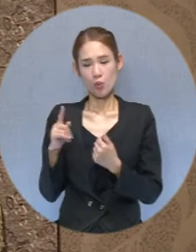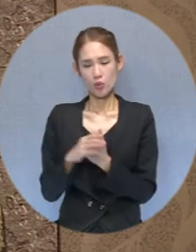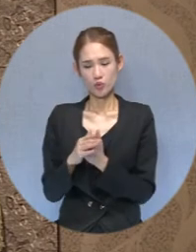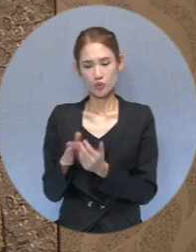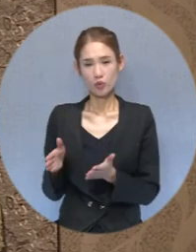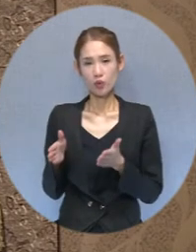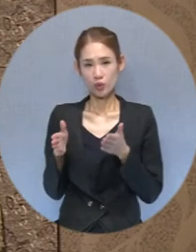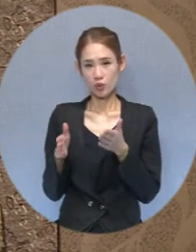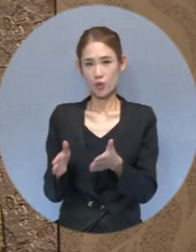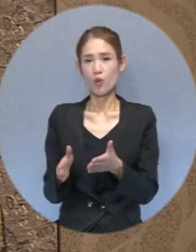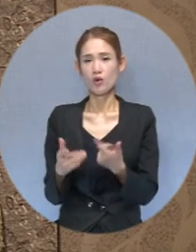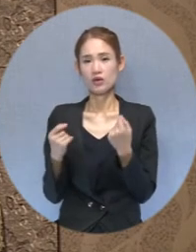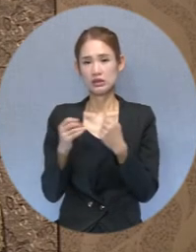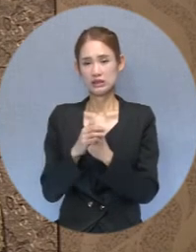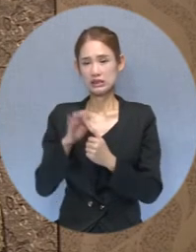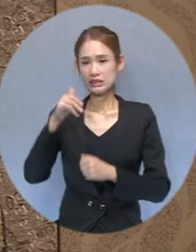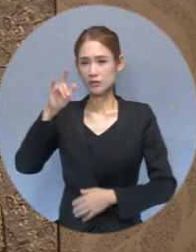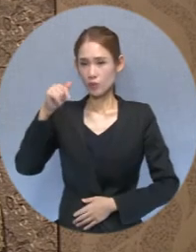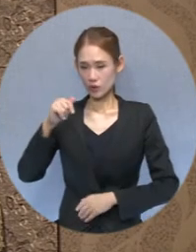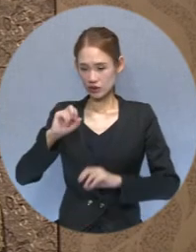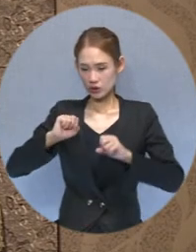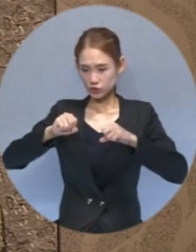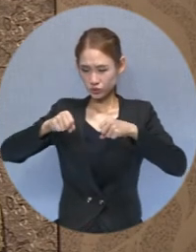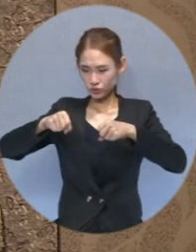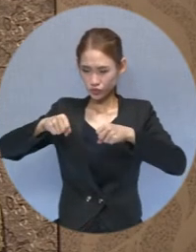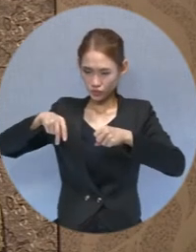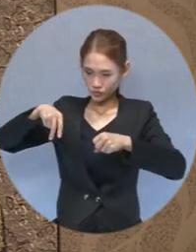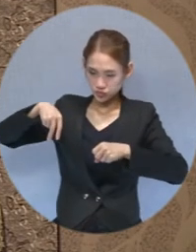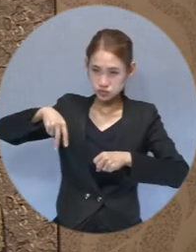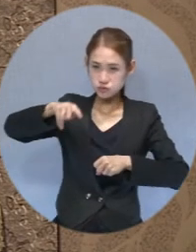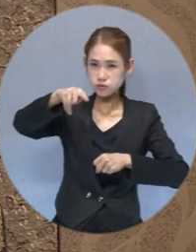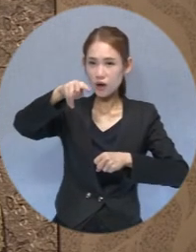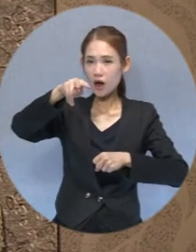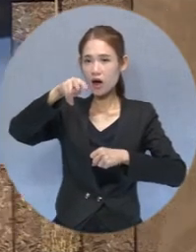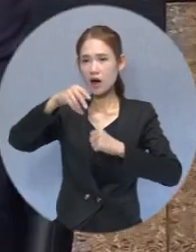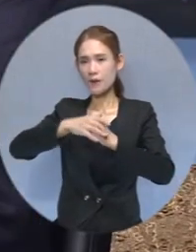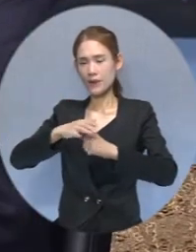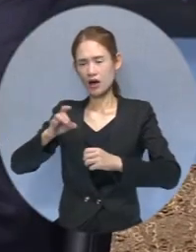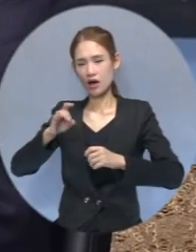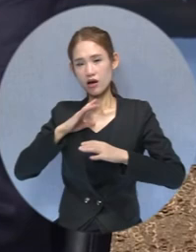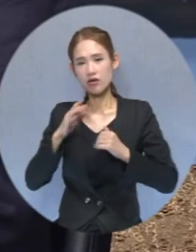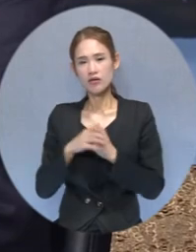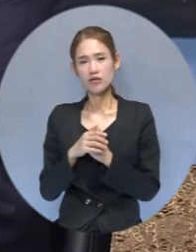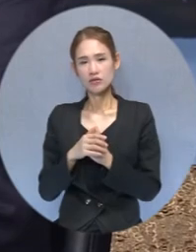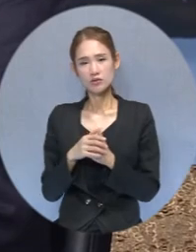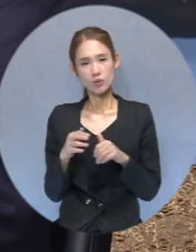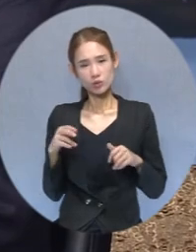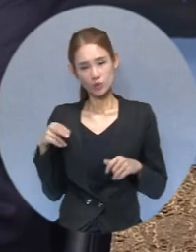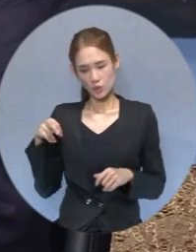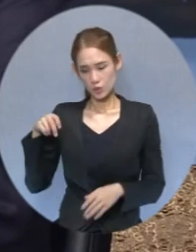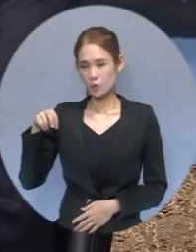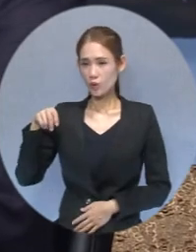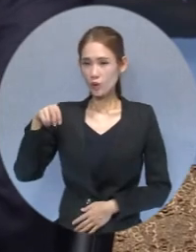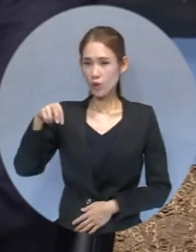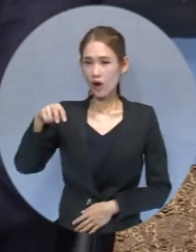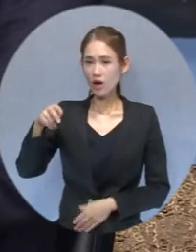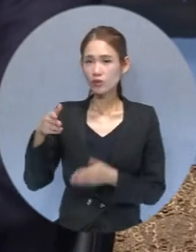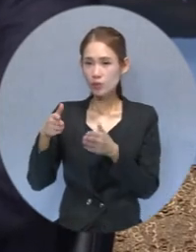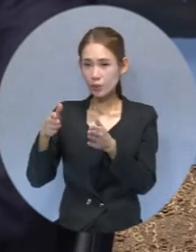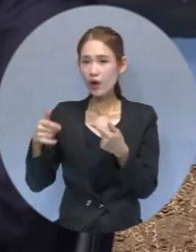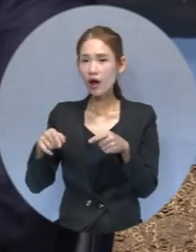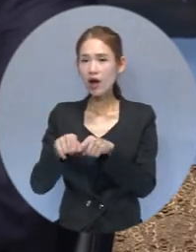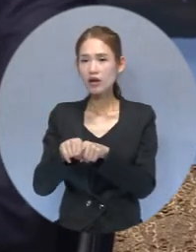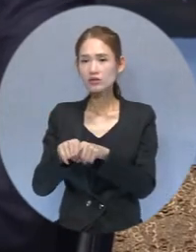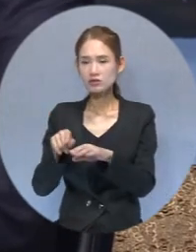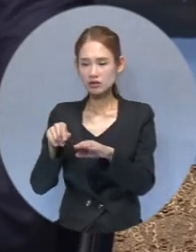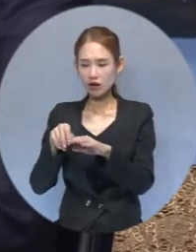경우에서 싱싱이가 킥보드가 휙휙 지나가면 깜짝깜짝 놀라잖아요. 예, 정말 그리고 도보에서도 너무 네. 이게 생각보다 굉장히